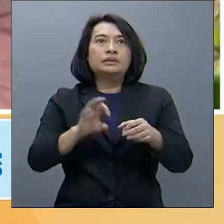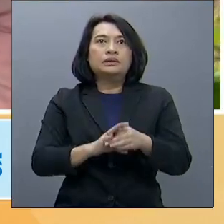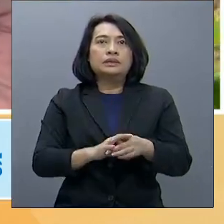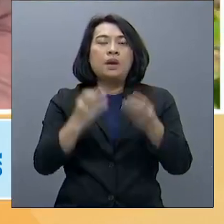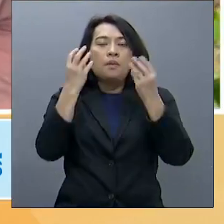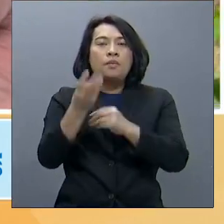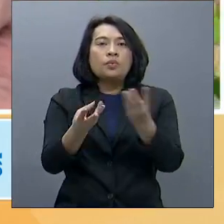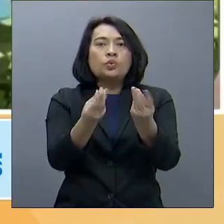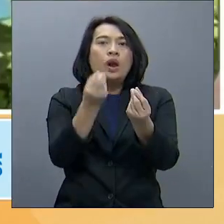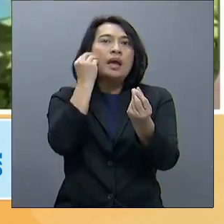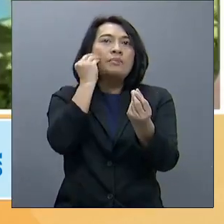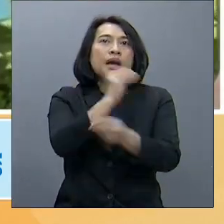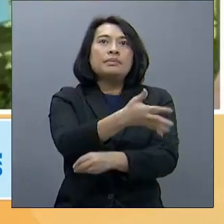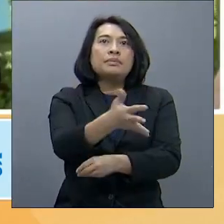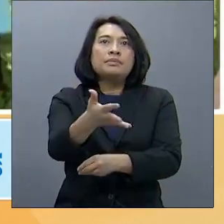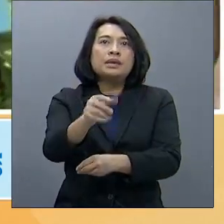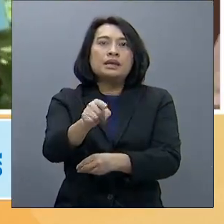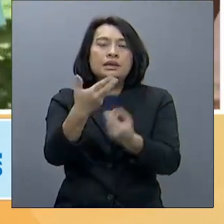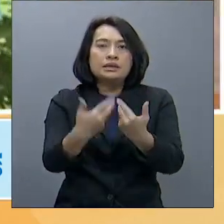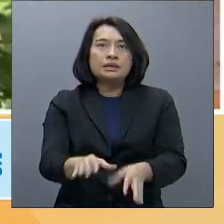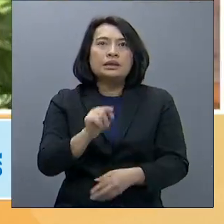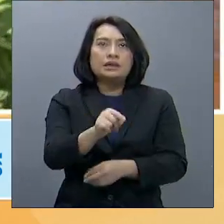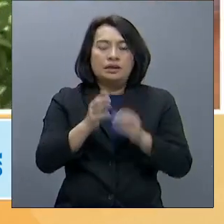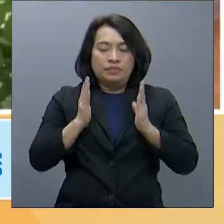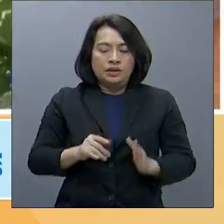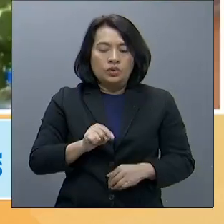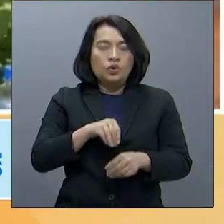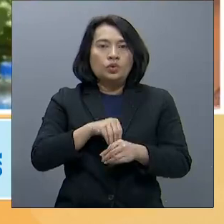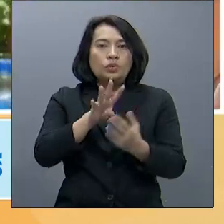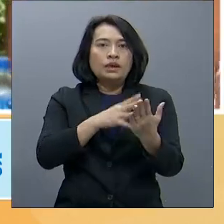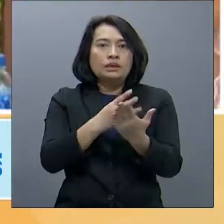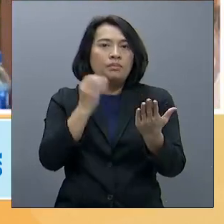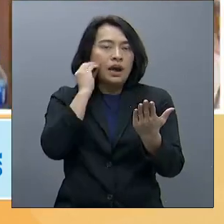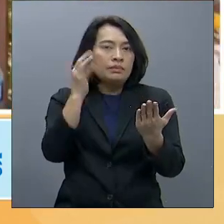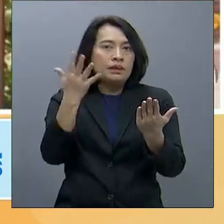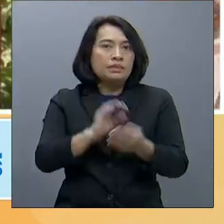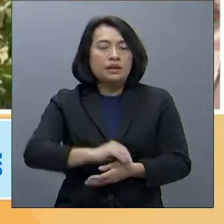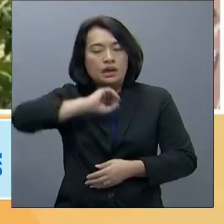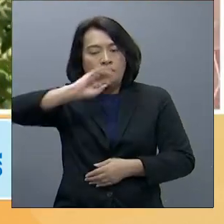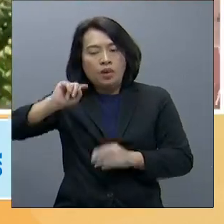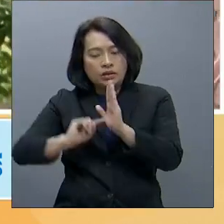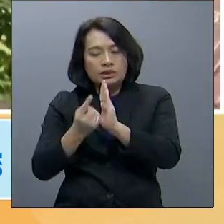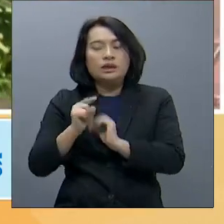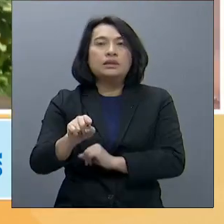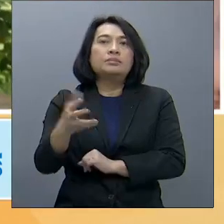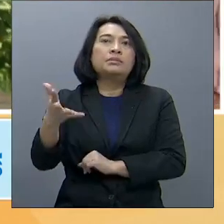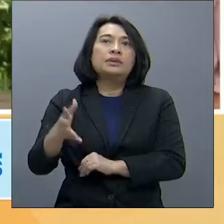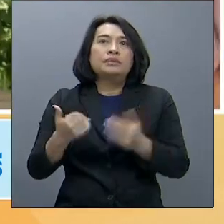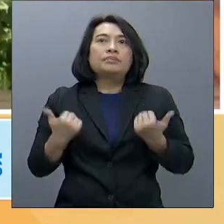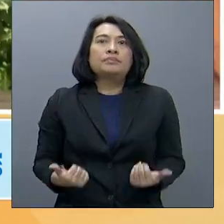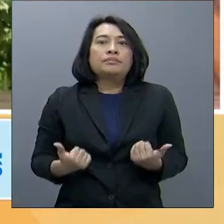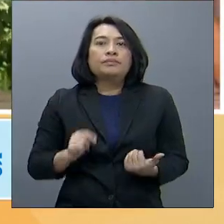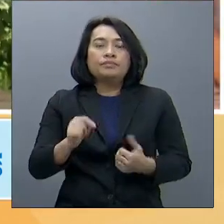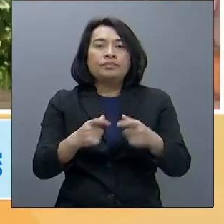านพอไม่มีเลขที่บ้านการยืนยันตัวตนก็ค่อนข้างจะลำบากคุณป้าสมนึกไม่ได้ไปแจ้งตั้งแต่ตอนนั้นตอนนี้ก็เลยทำให้ไ